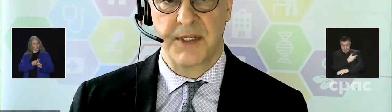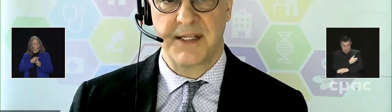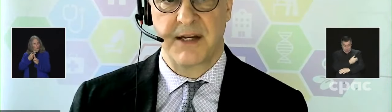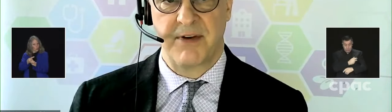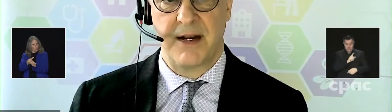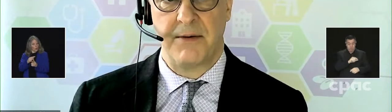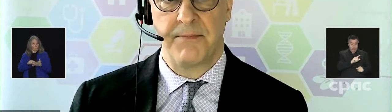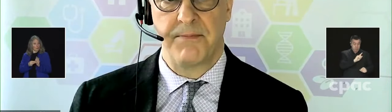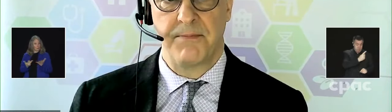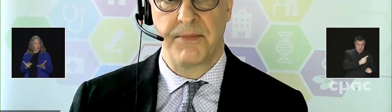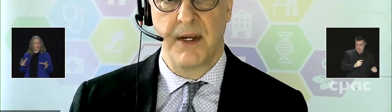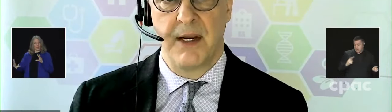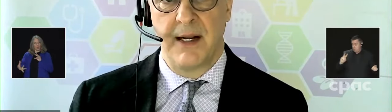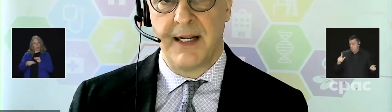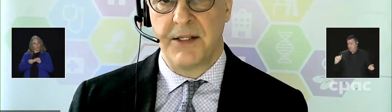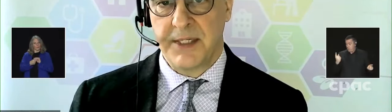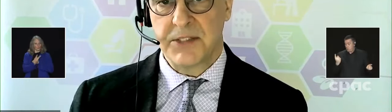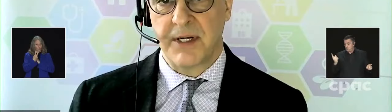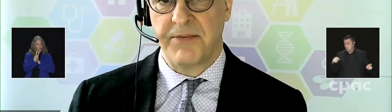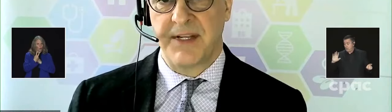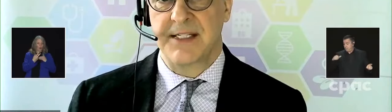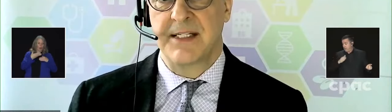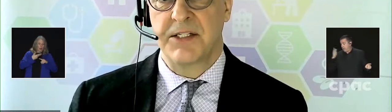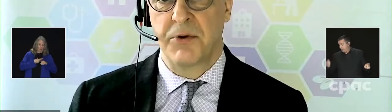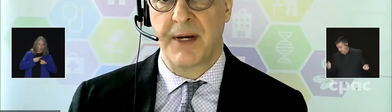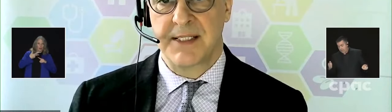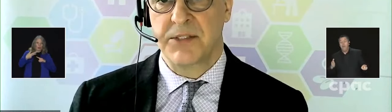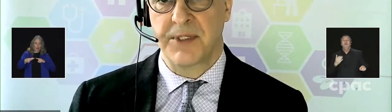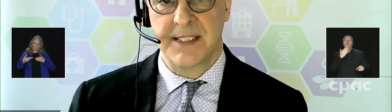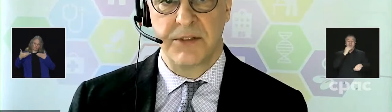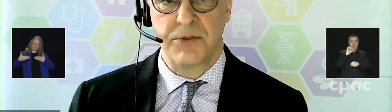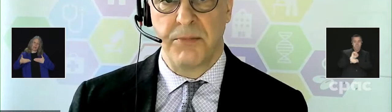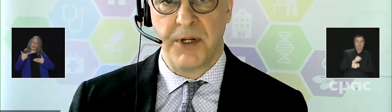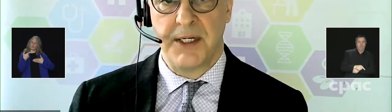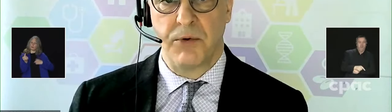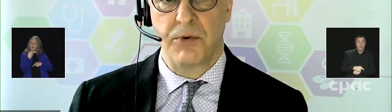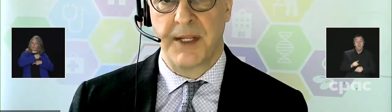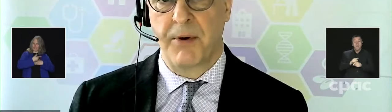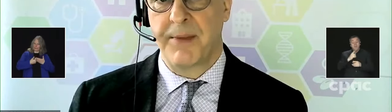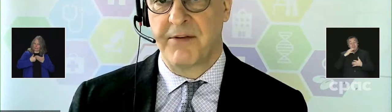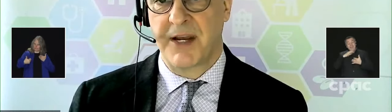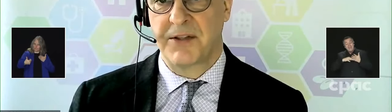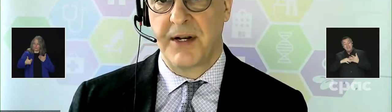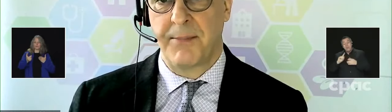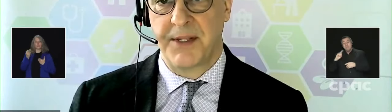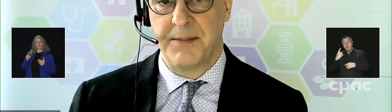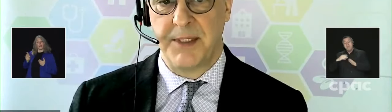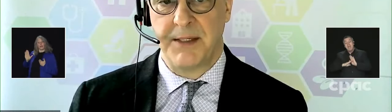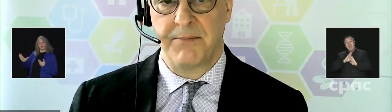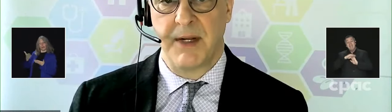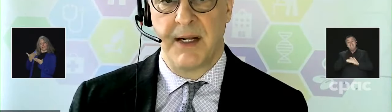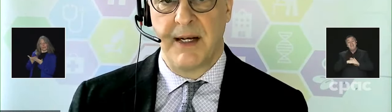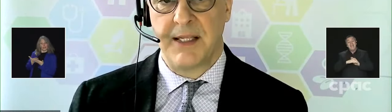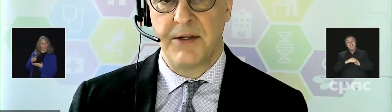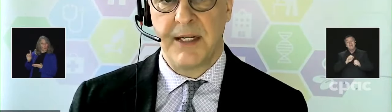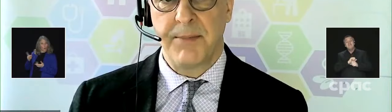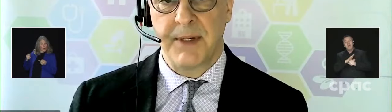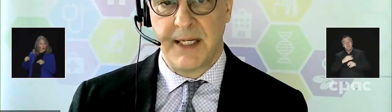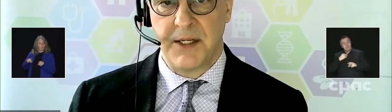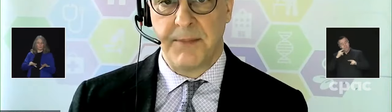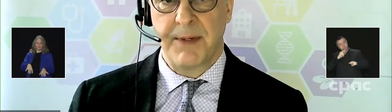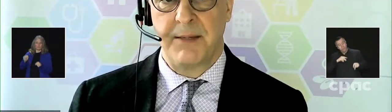21 jours d'intervalle. Les données sur l'efficacité sont basées sur des études menées au cours des premières vagues de la pandémie.